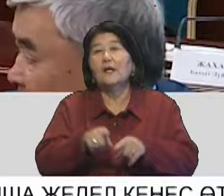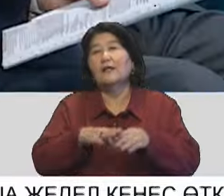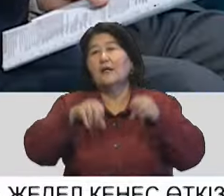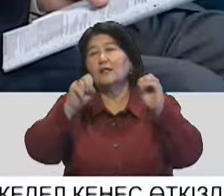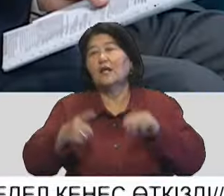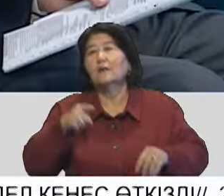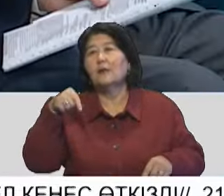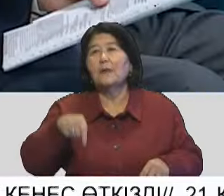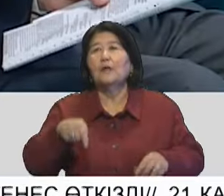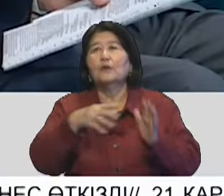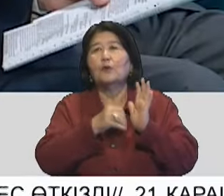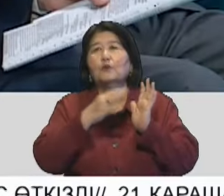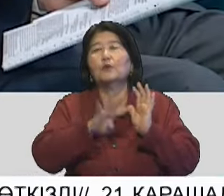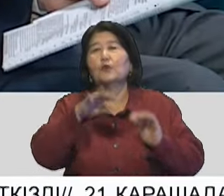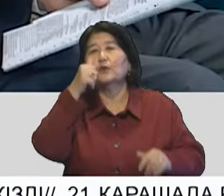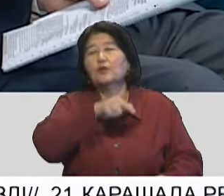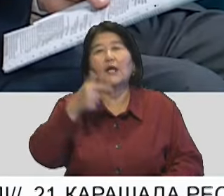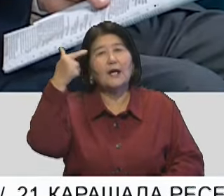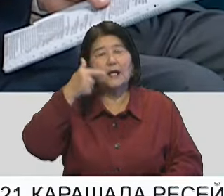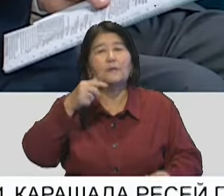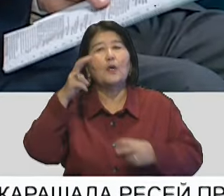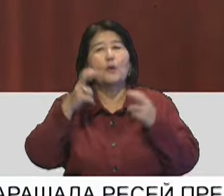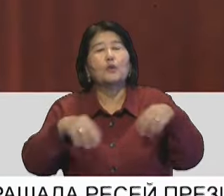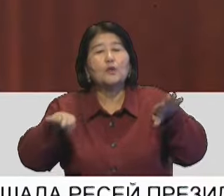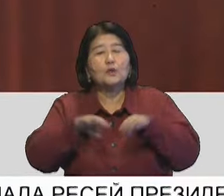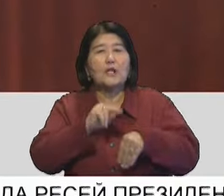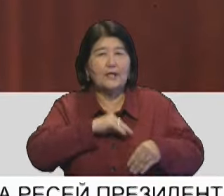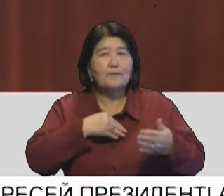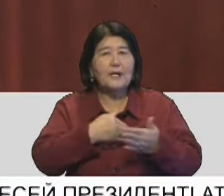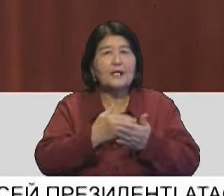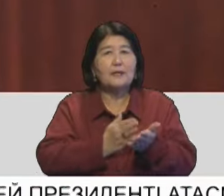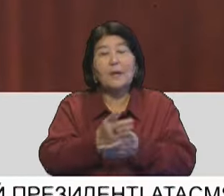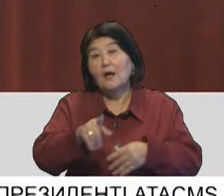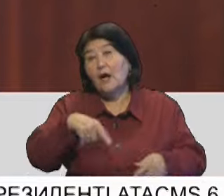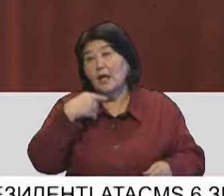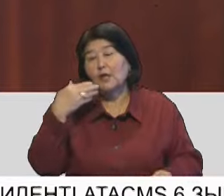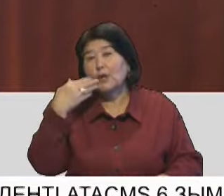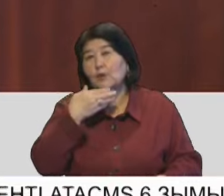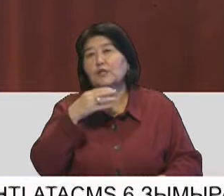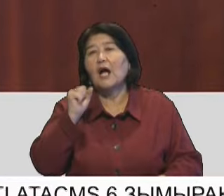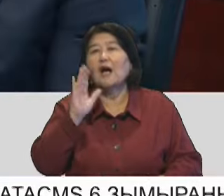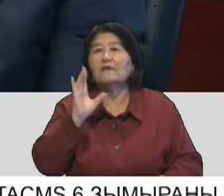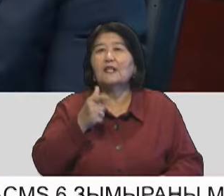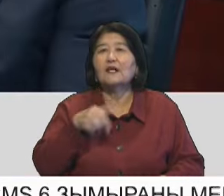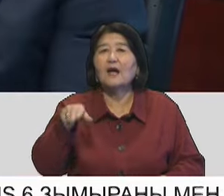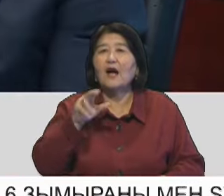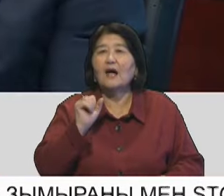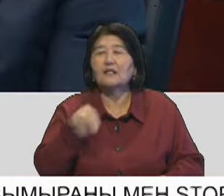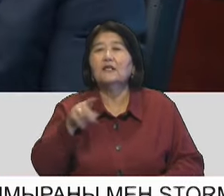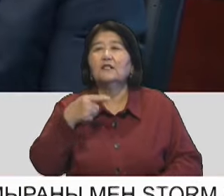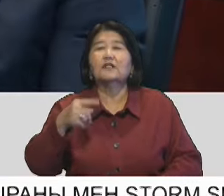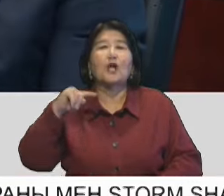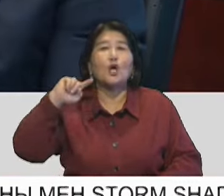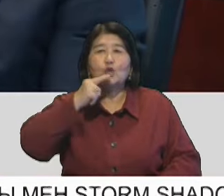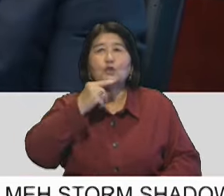маман 1994 жылдан бері ғылым мен өндірісті ұштастырып еңбек етіп келеді. Айталық күріштің авангард сортын Венгрия жүгерісі